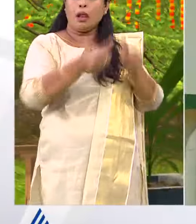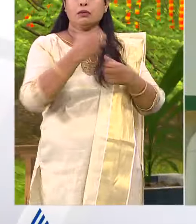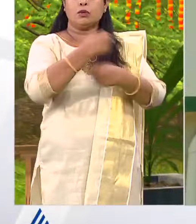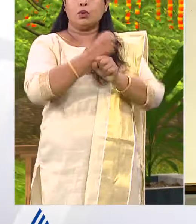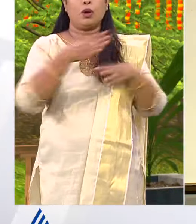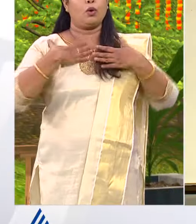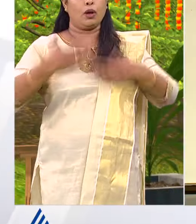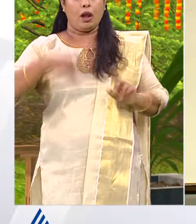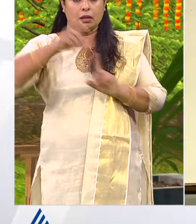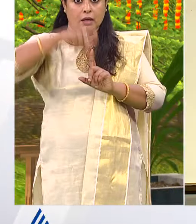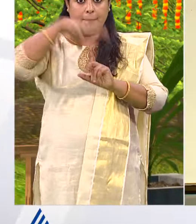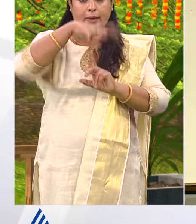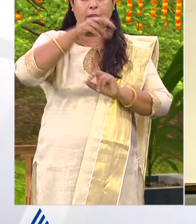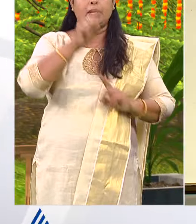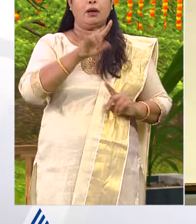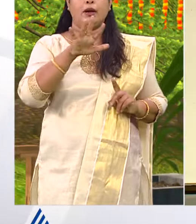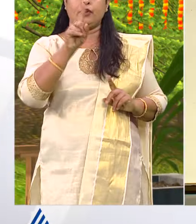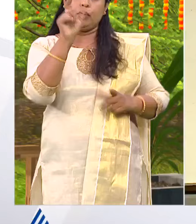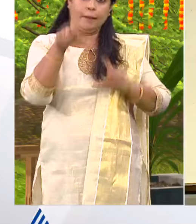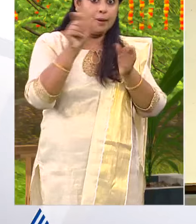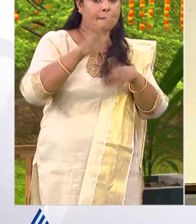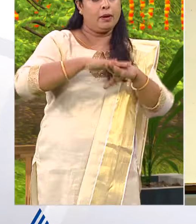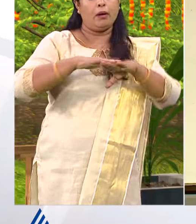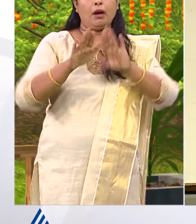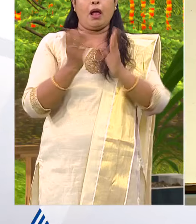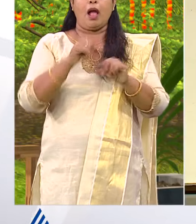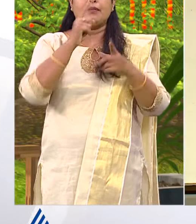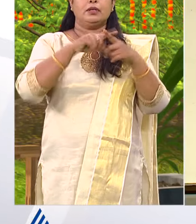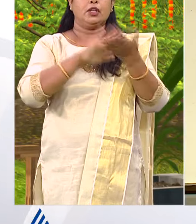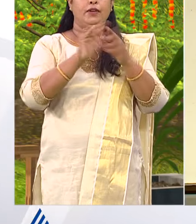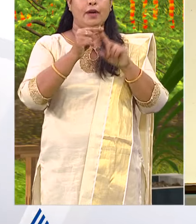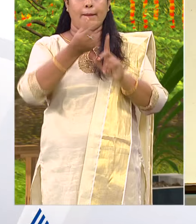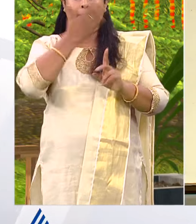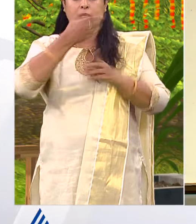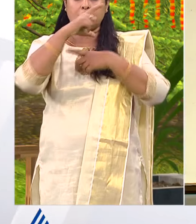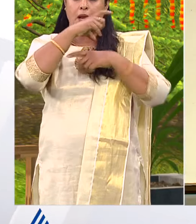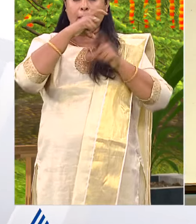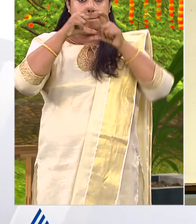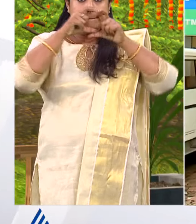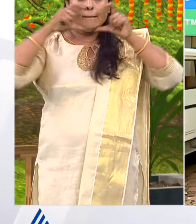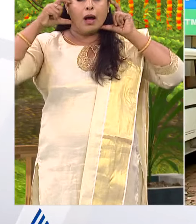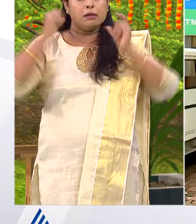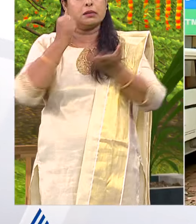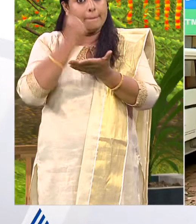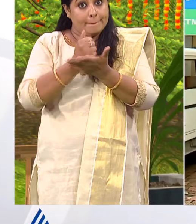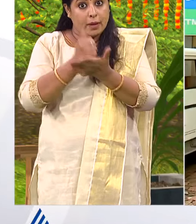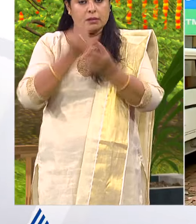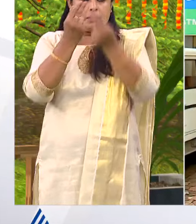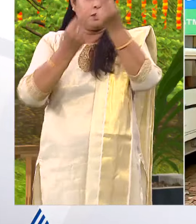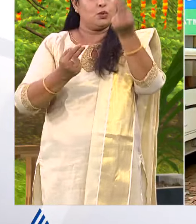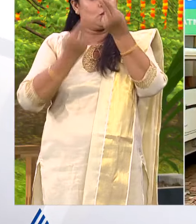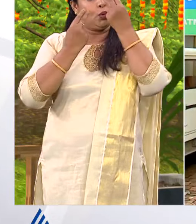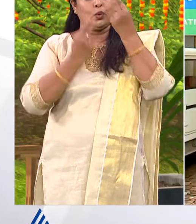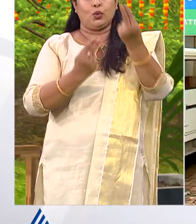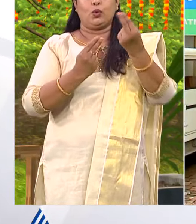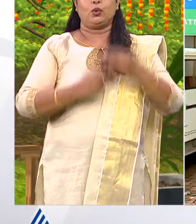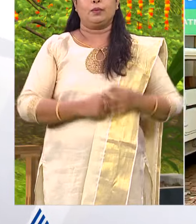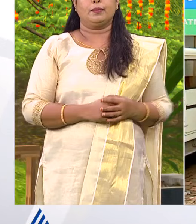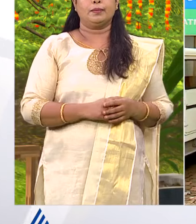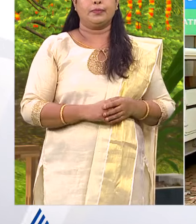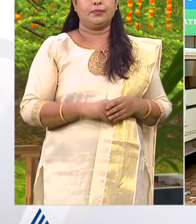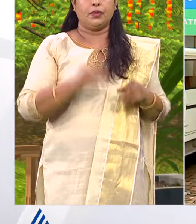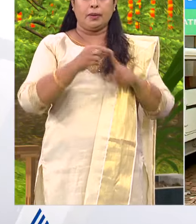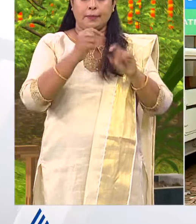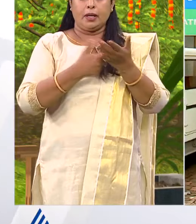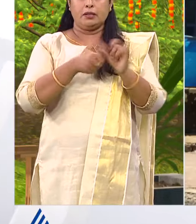ആരോഗ്യവകുപ്പ്. 151 പേരാണ് സമ്പർക്ക പട്ടികയിലുള്ളത്. തിരുവാലി പഞ്ചായത്തിൽ മാസ്ക് നിർബന്ധമാക്കിയിട്ടുമുണ്ട്. പ്രശാന്ത് നിലമ്പൂർ വിവരങ്ങളുമായി ചേരുകയാണ്.